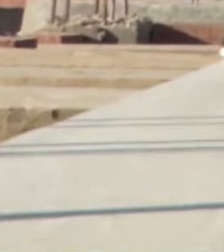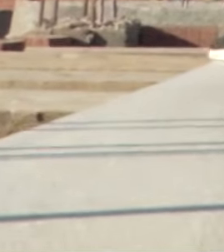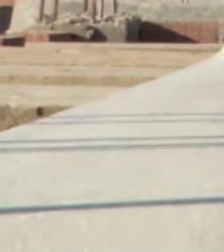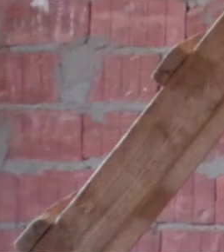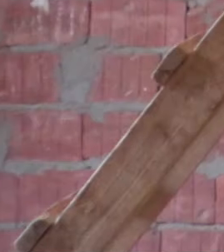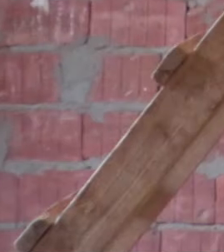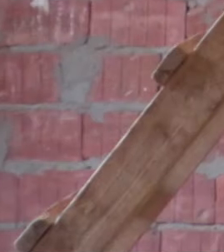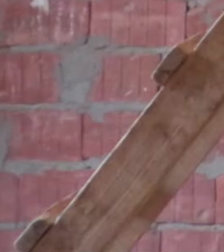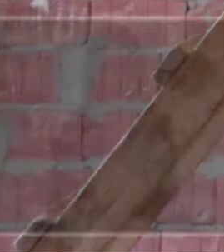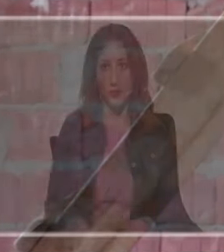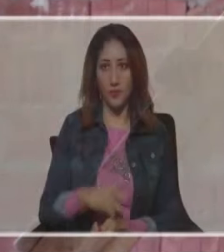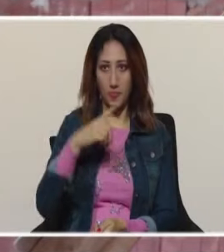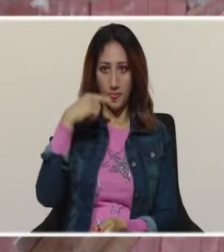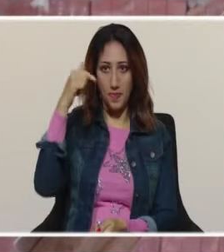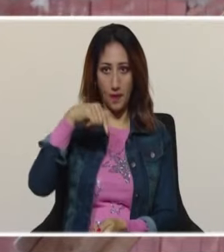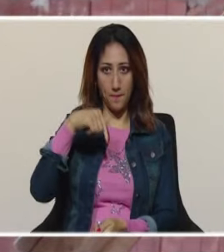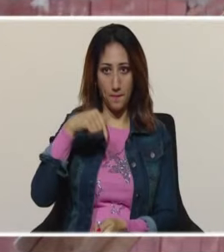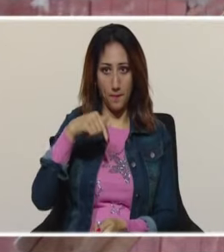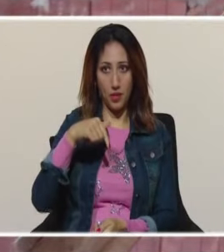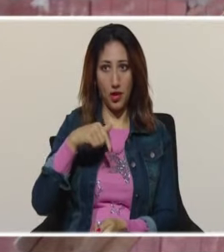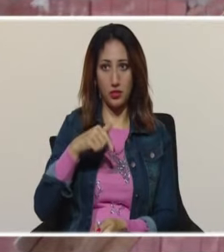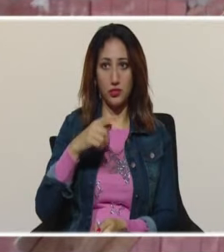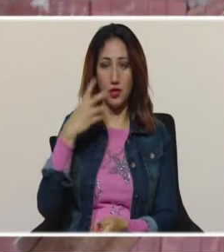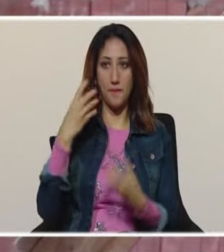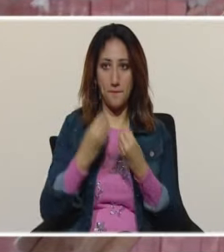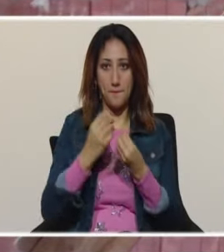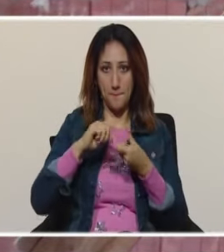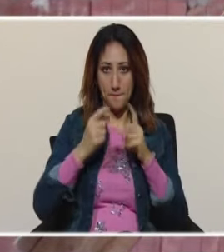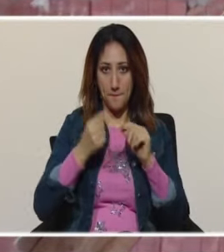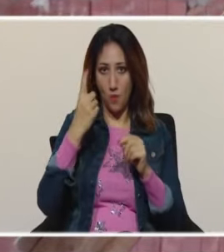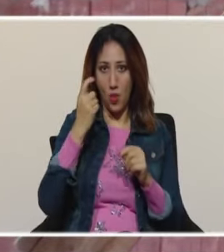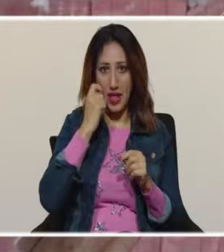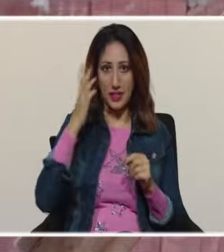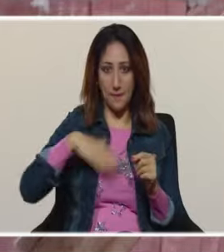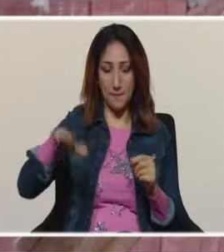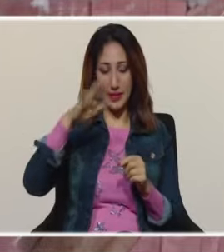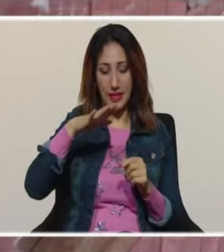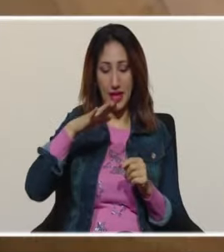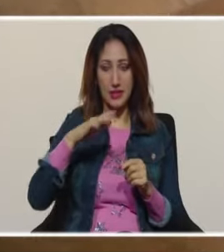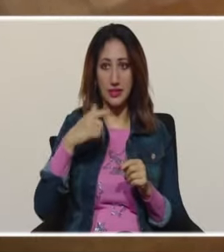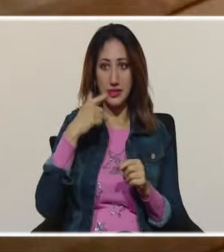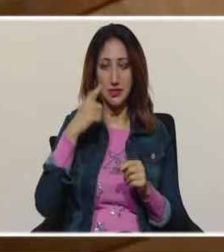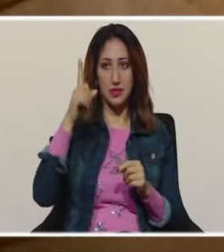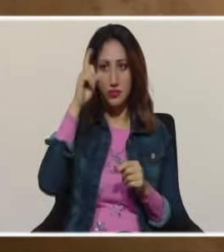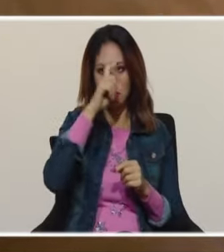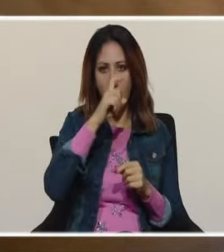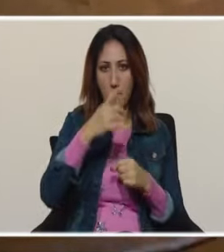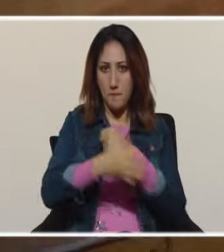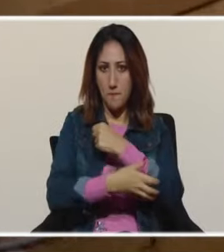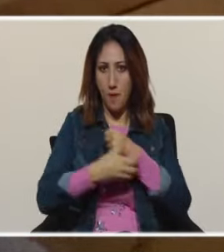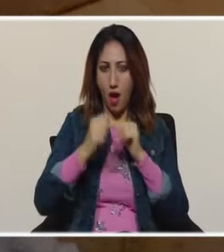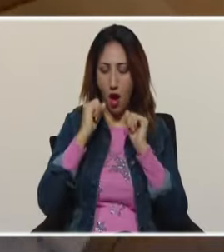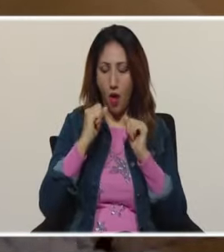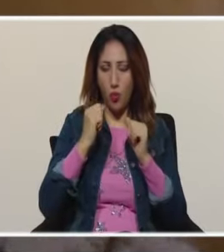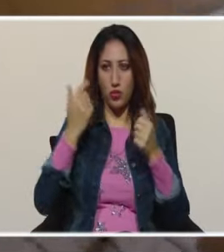النهاردة جمعية تقوى القلوب بالقصية بالتعاون مع برنامج واحد من الناس بنعمل أسقف للأسر الأكثر احتياجا. فهم ظروفهم هنا